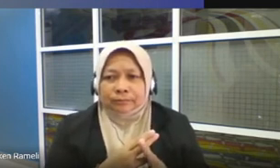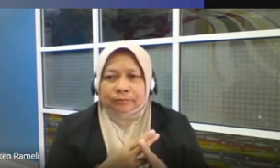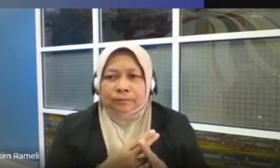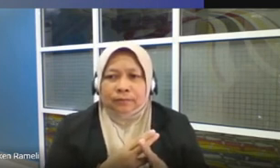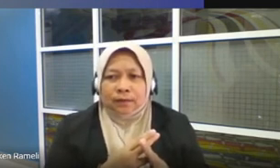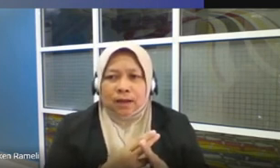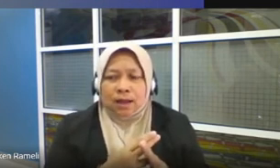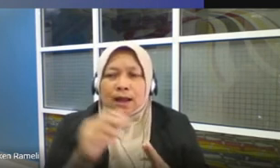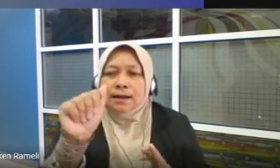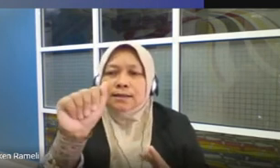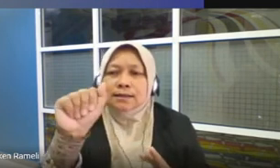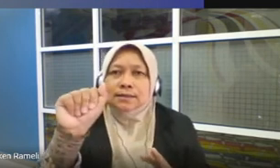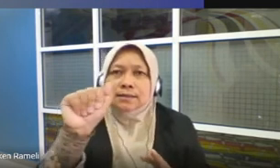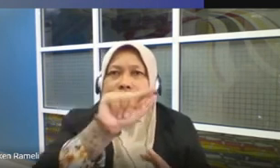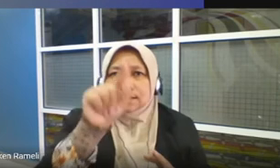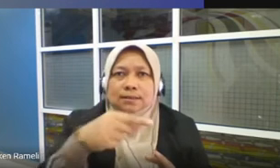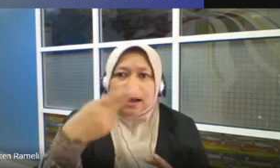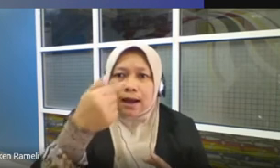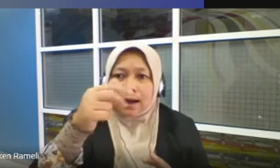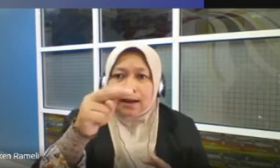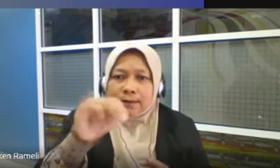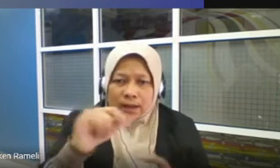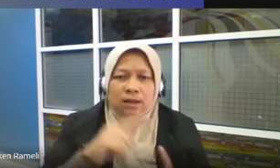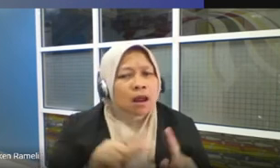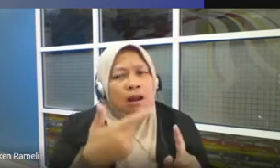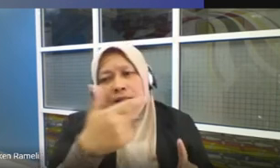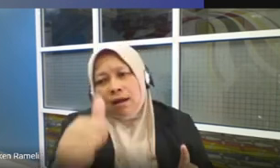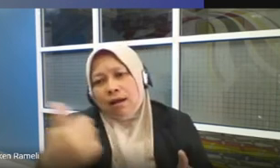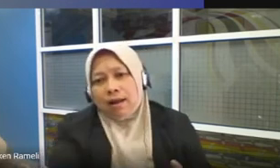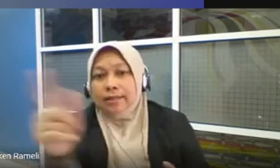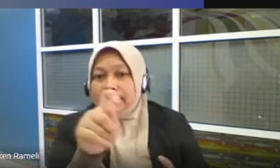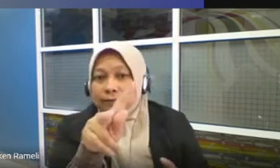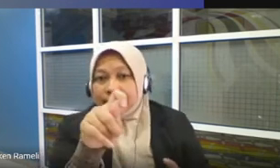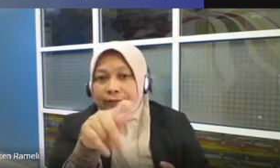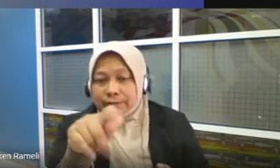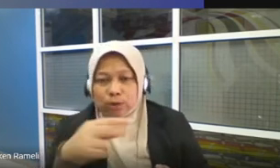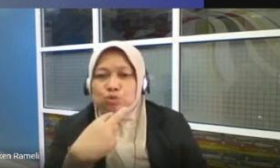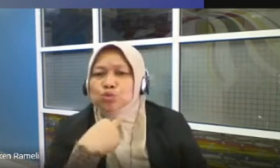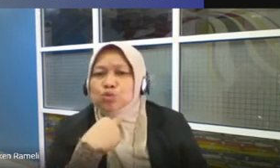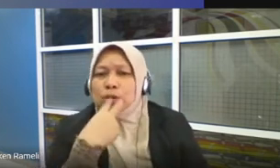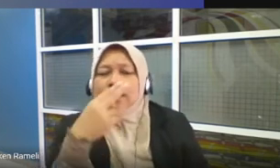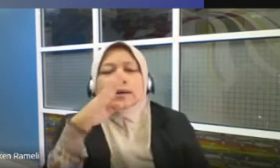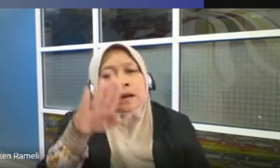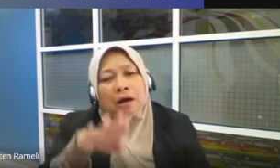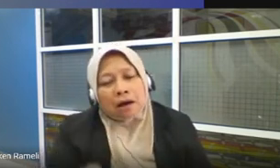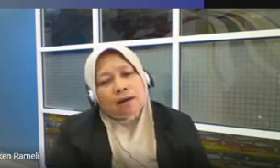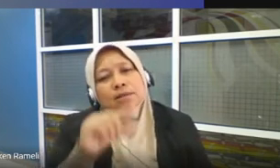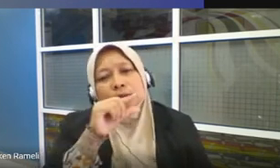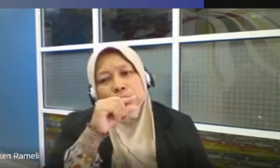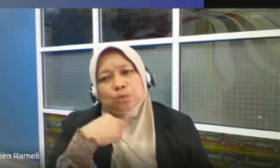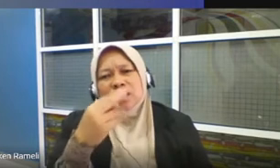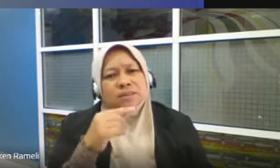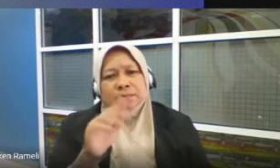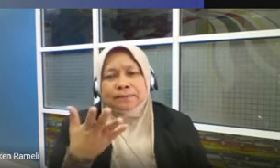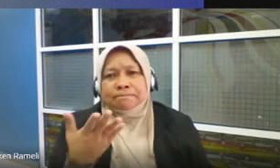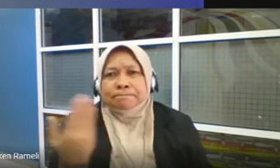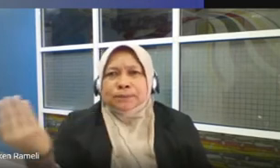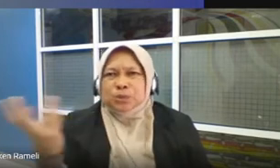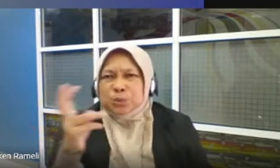Tuan Azhani, ataupun ada beberapa pengacara TV yang menggunakan suara rendah ataupun suara, dia bukan garau tau,